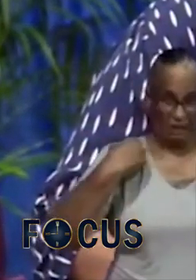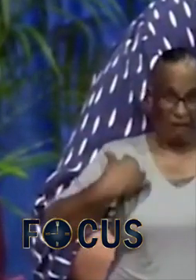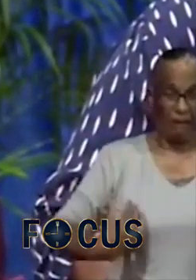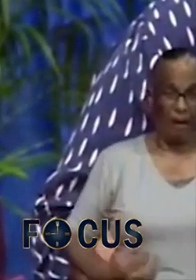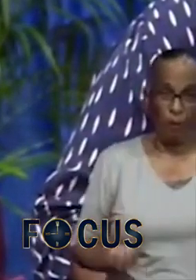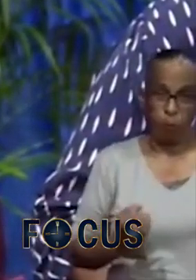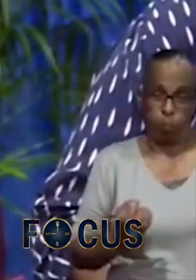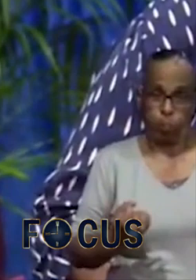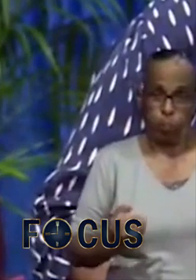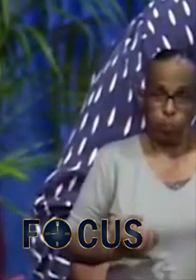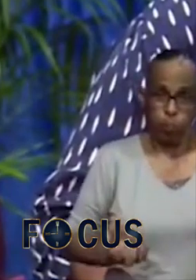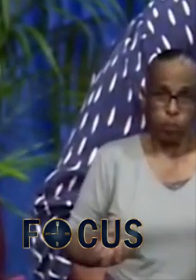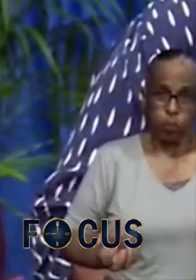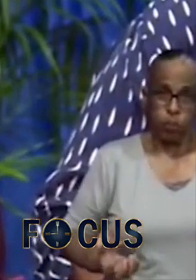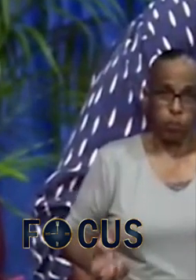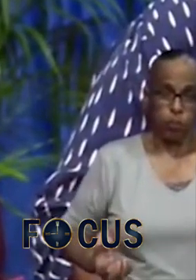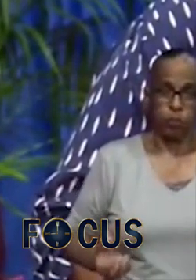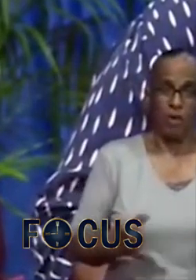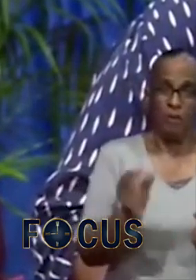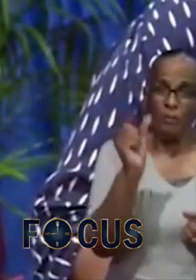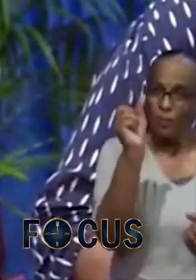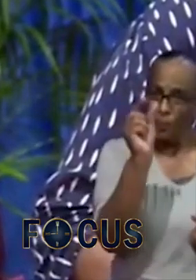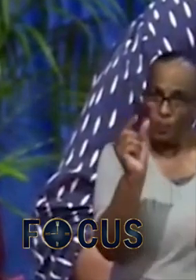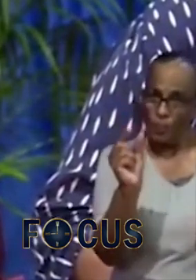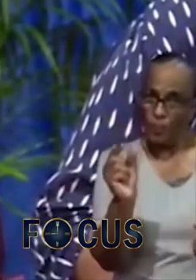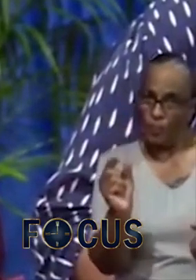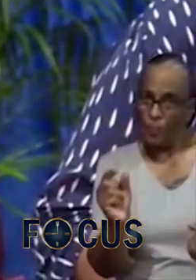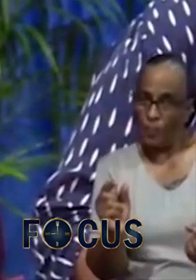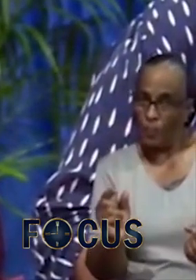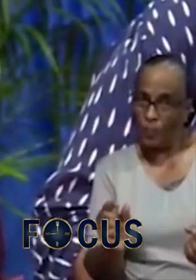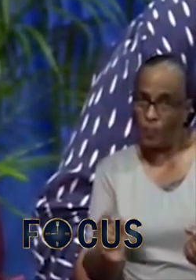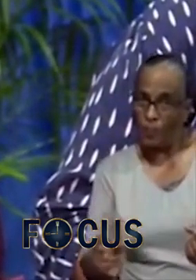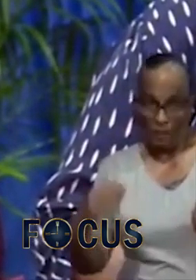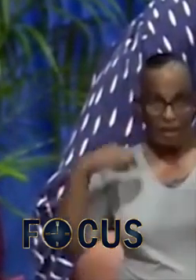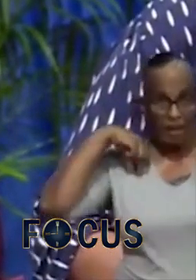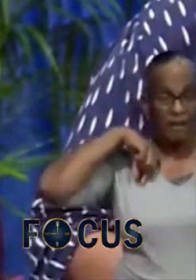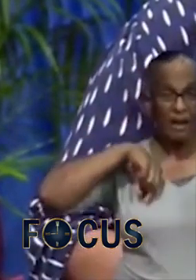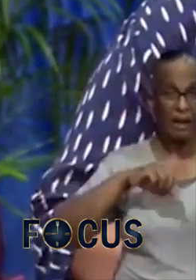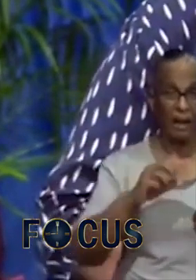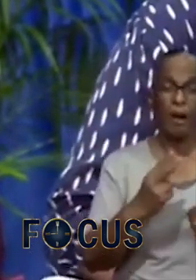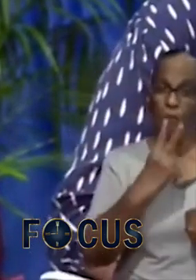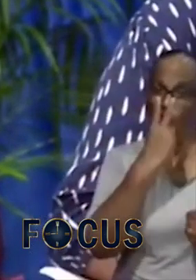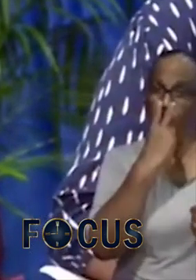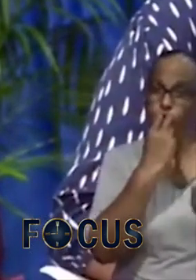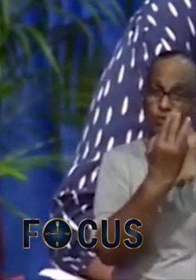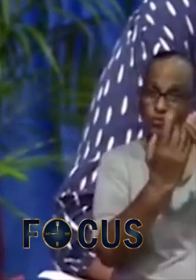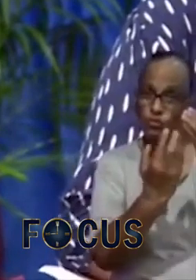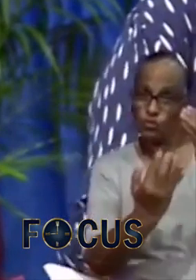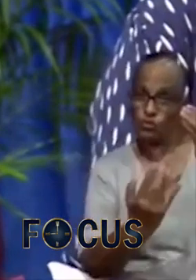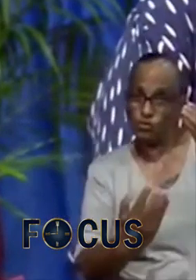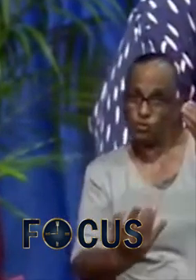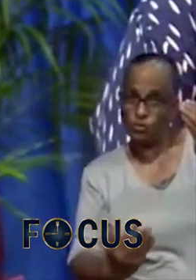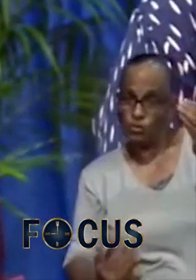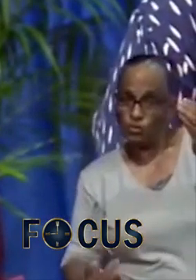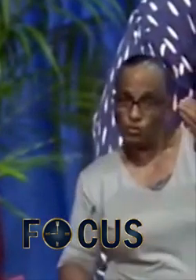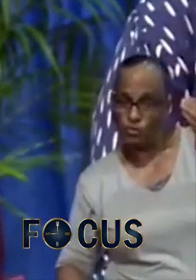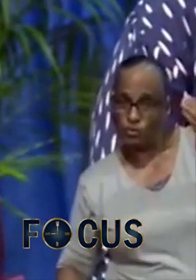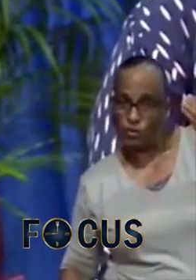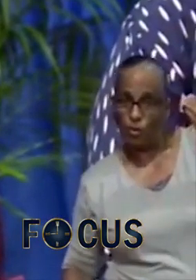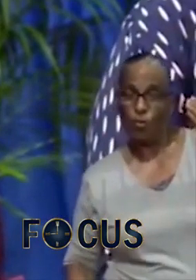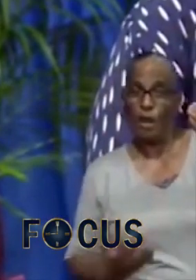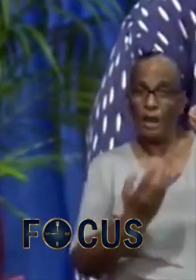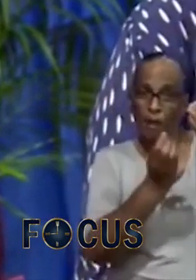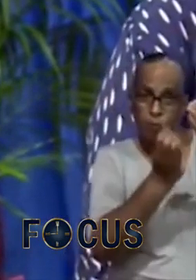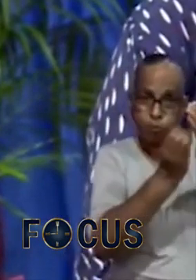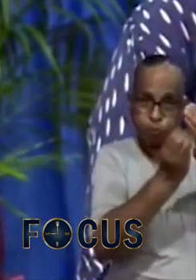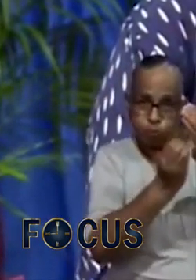moment door je lichaam vanuit die grote aders, vanuit die grote buizen waardoor het bloed heen stroomt gaat naar de iets kleinere en